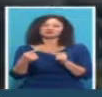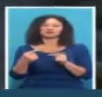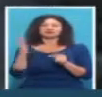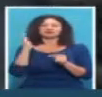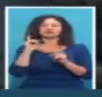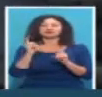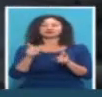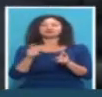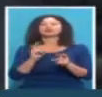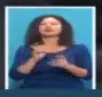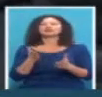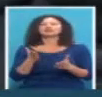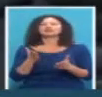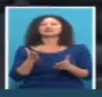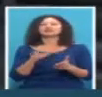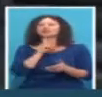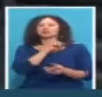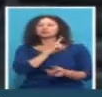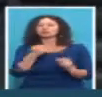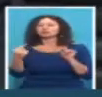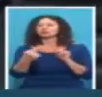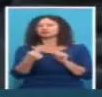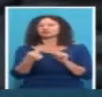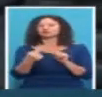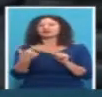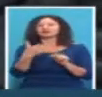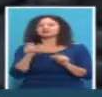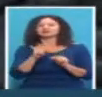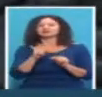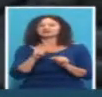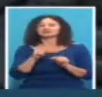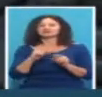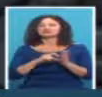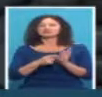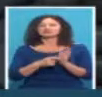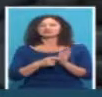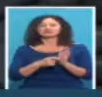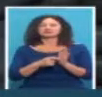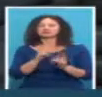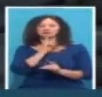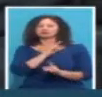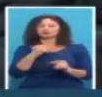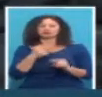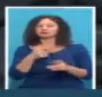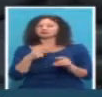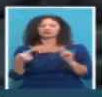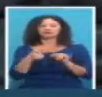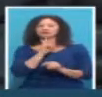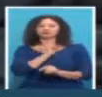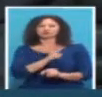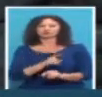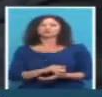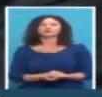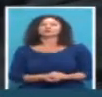Как Кастрансаймак не будет возражать особо после такой темы? Я, в принципе, не буду возражать. Не будем, слава